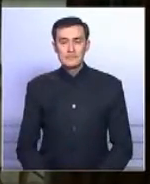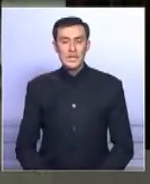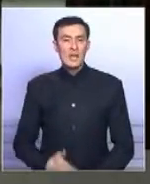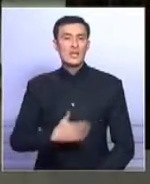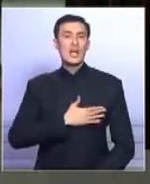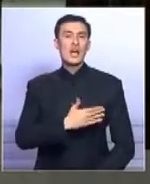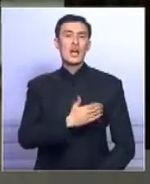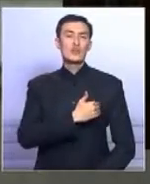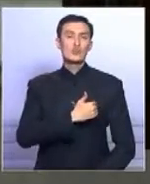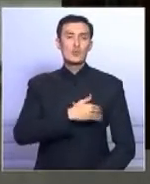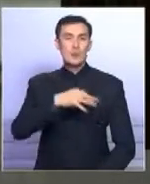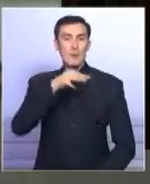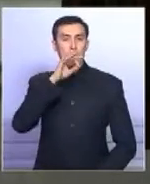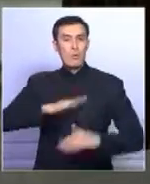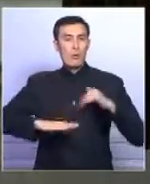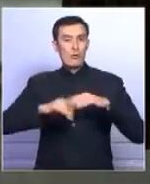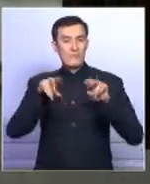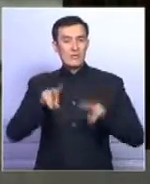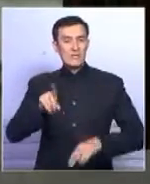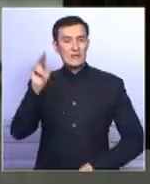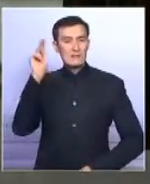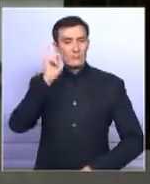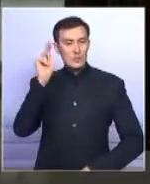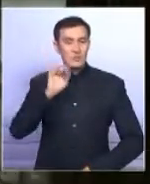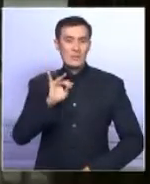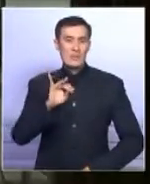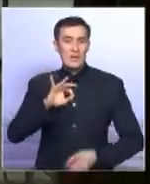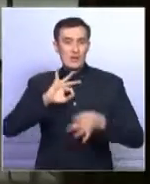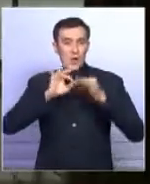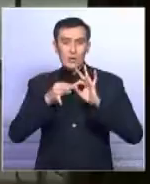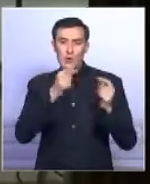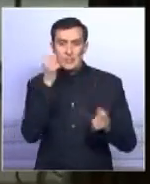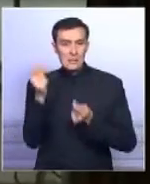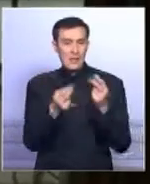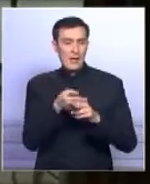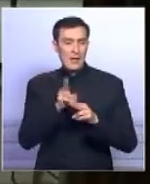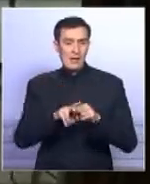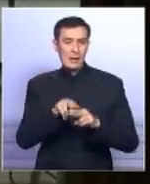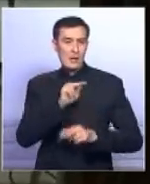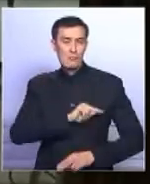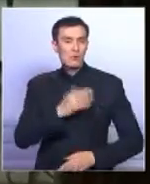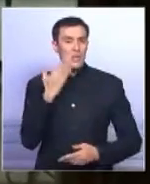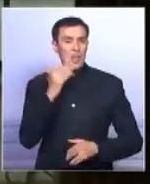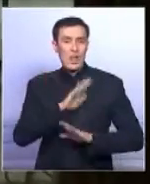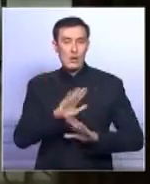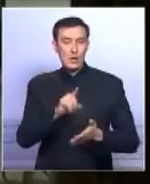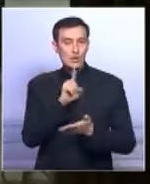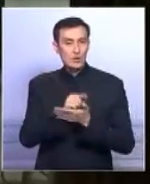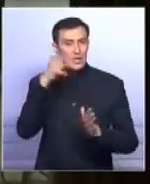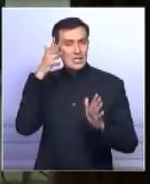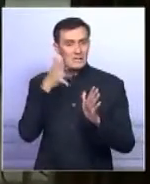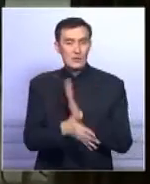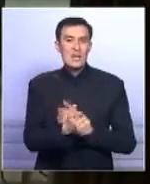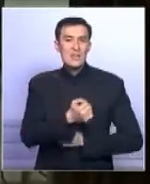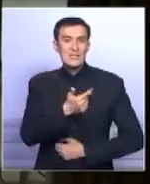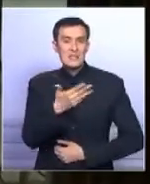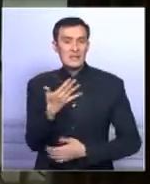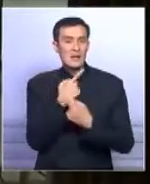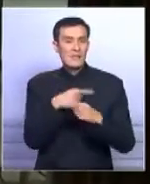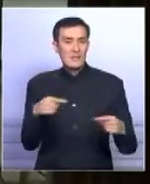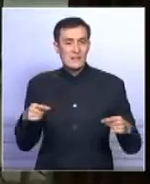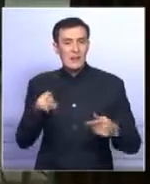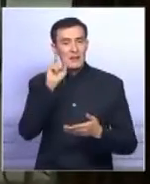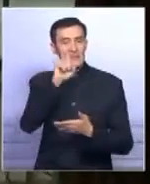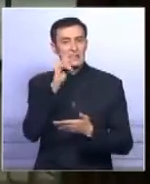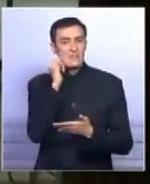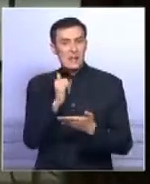Я хочу получить профессию сварщика и обучиться всем тонкостям этой профессии. Работа нелегкая. Я должен освоить несколько видов сварки. Самое главное,